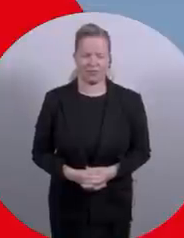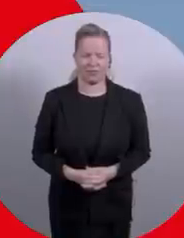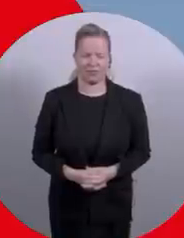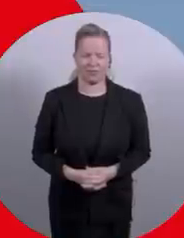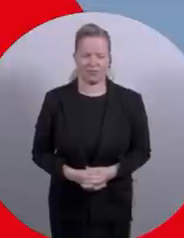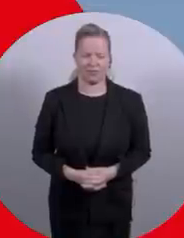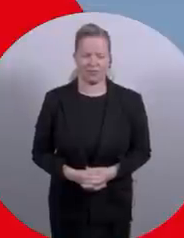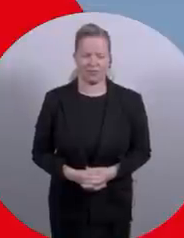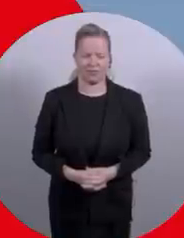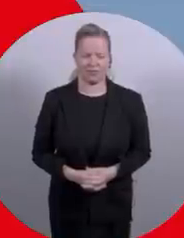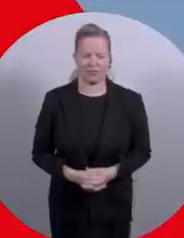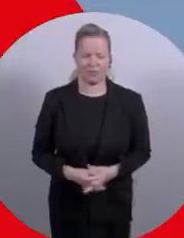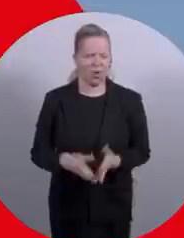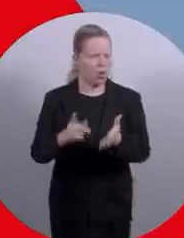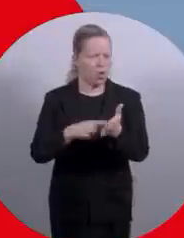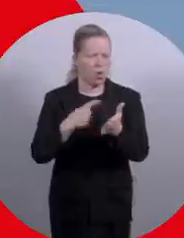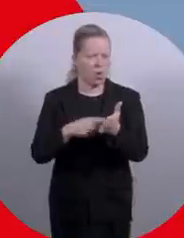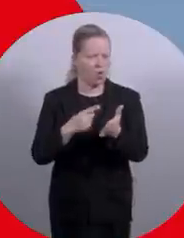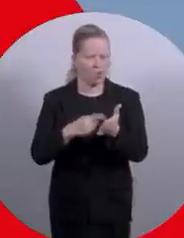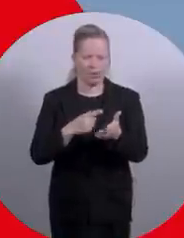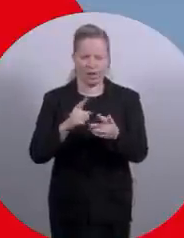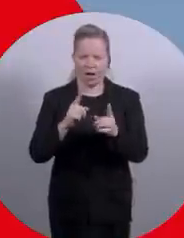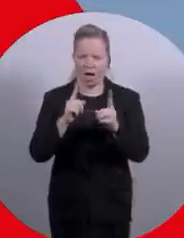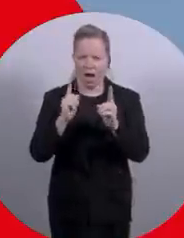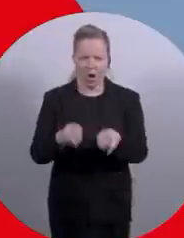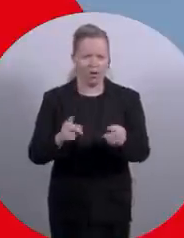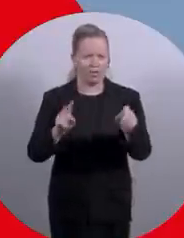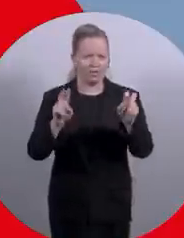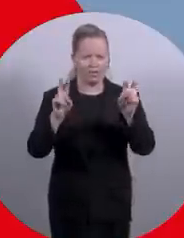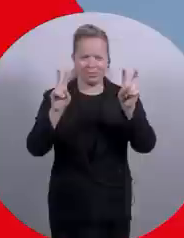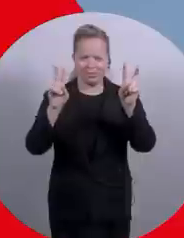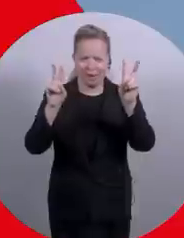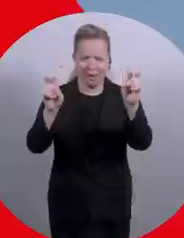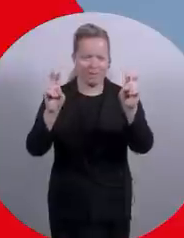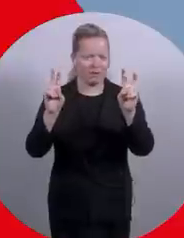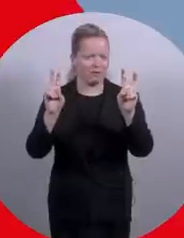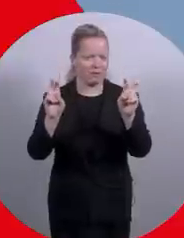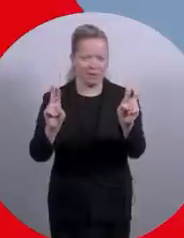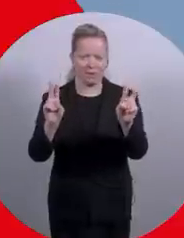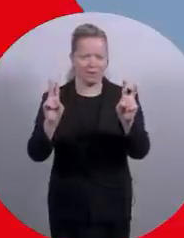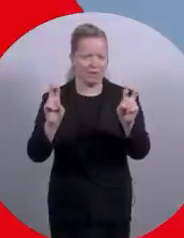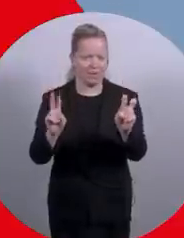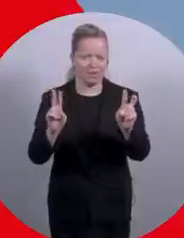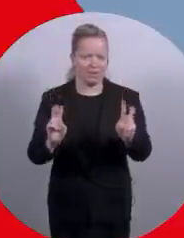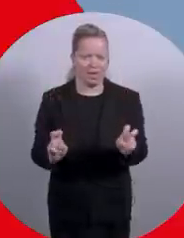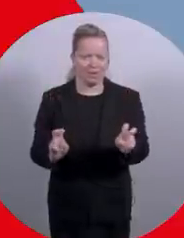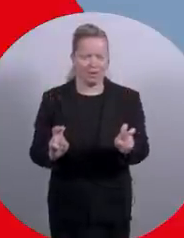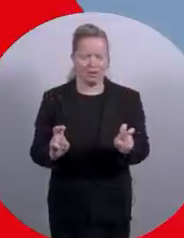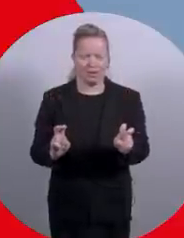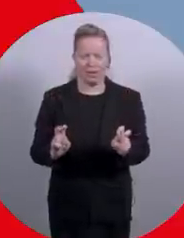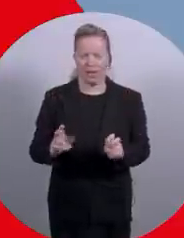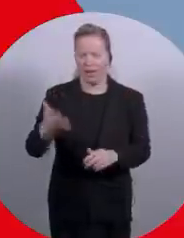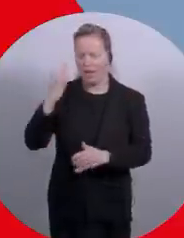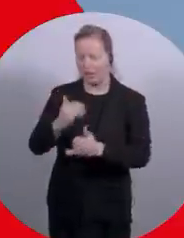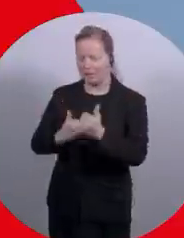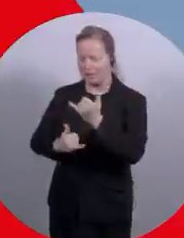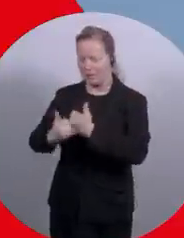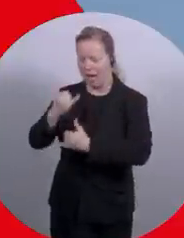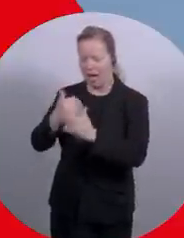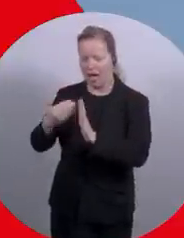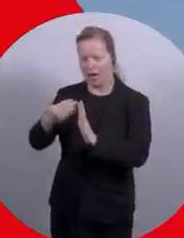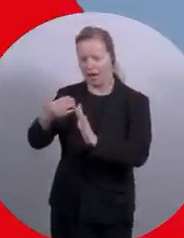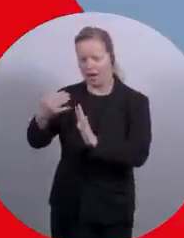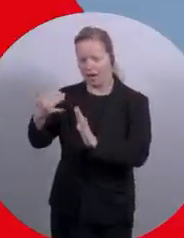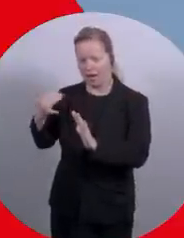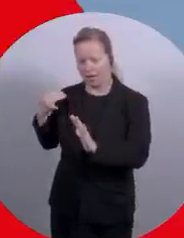es sind vielfach auch es sind vielfach auch die Themen die mich in den letzten Jahren insbesondere